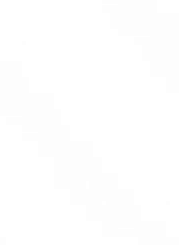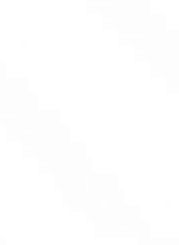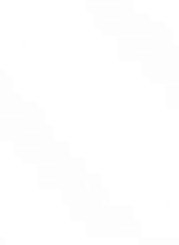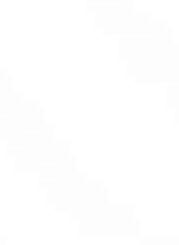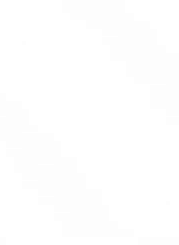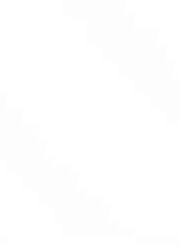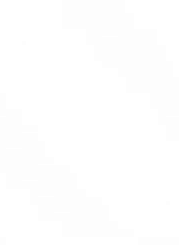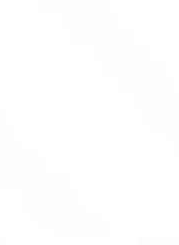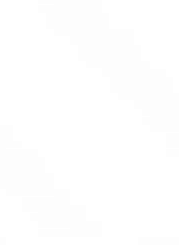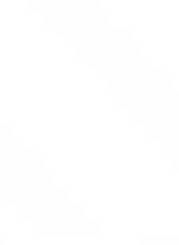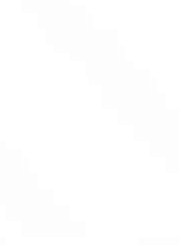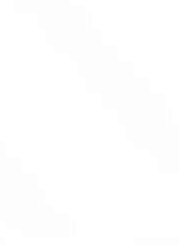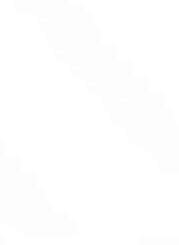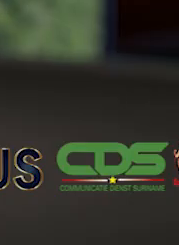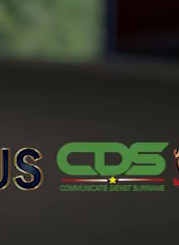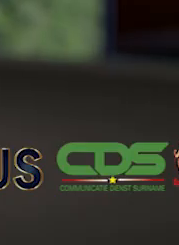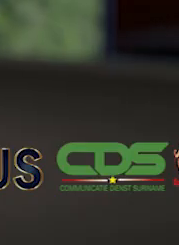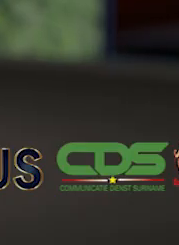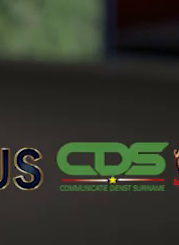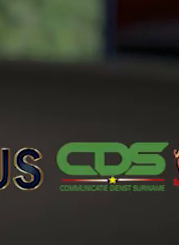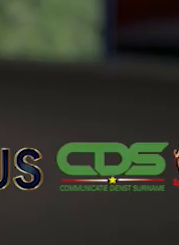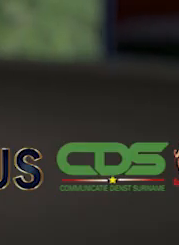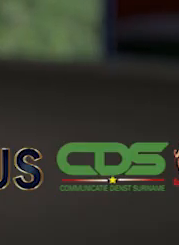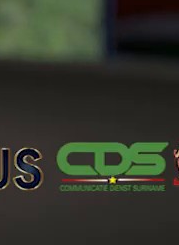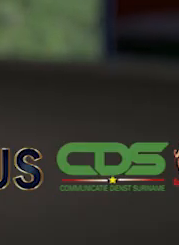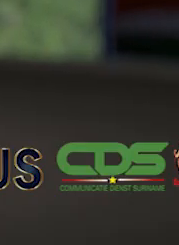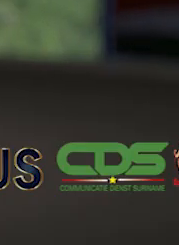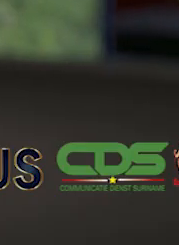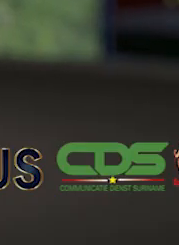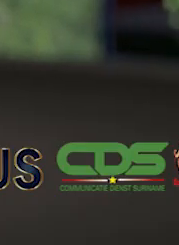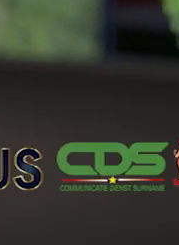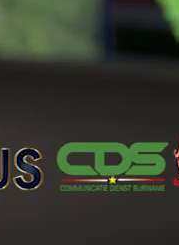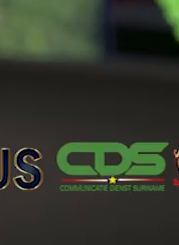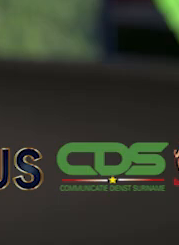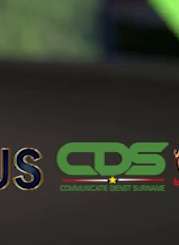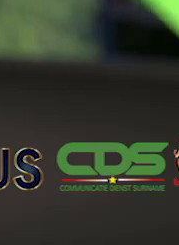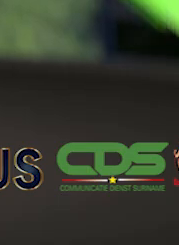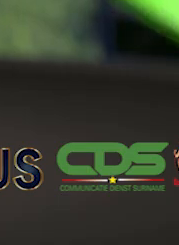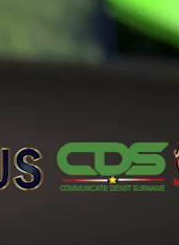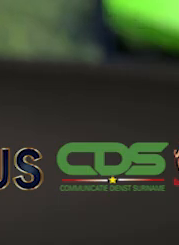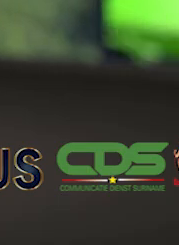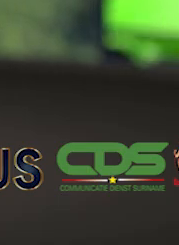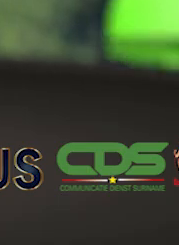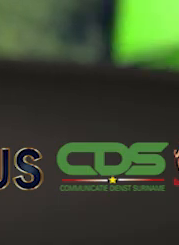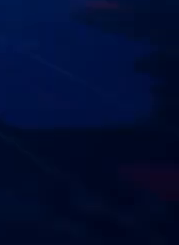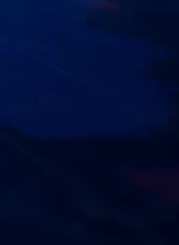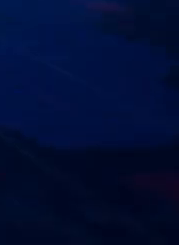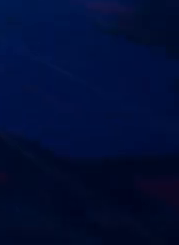Dit was Focus. Bedankt voor uw aandacht. Goedenavond.